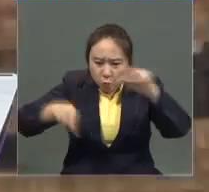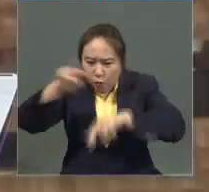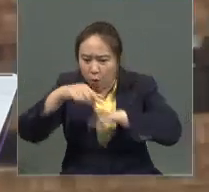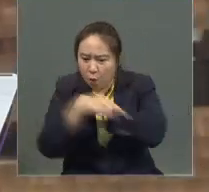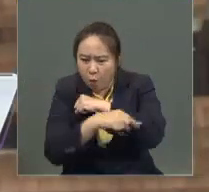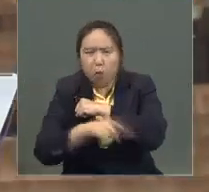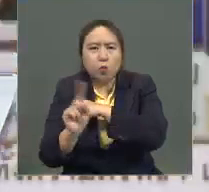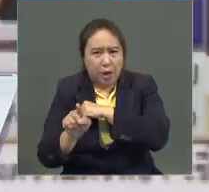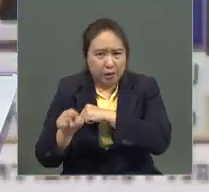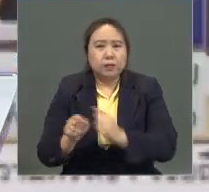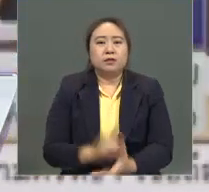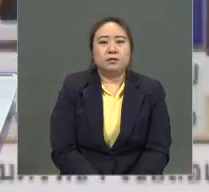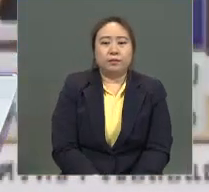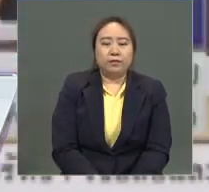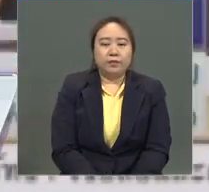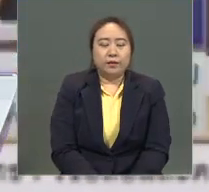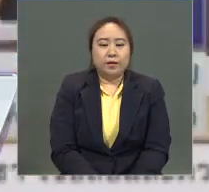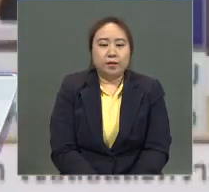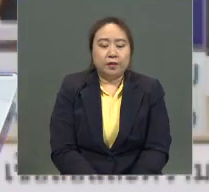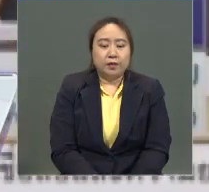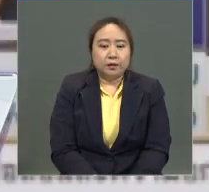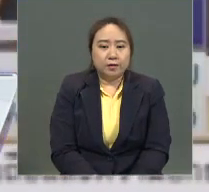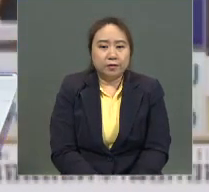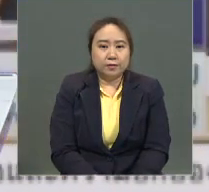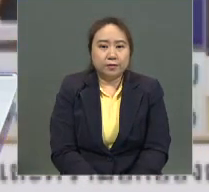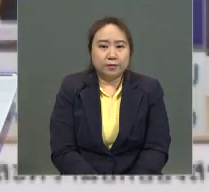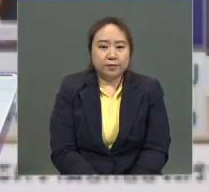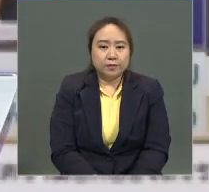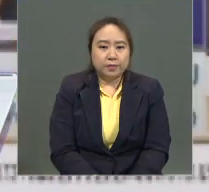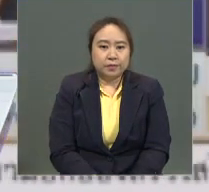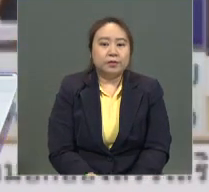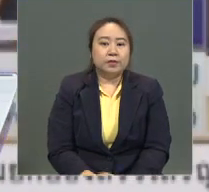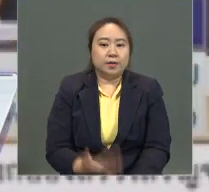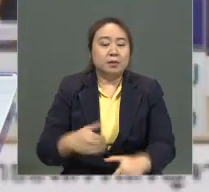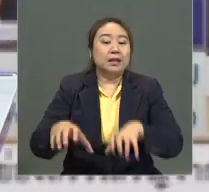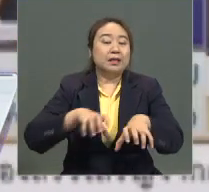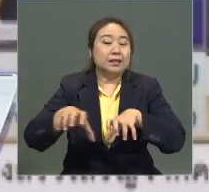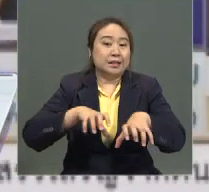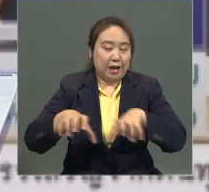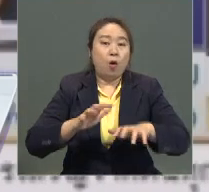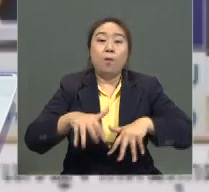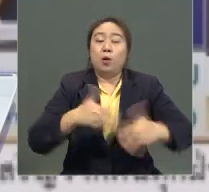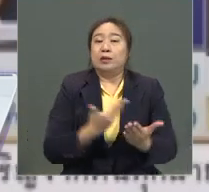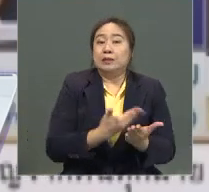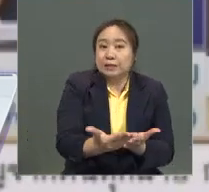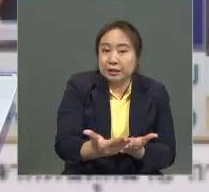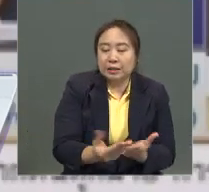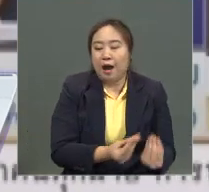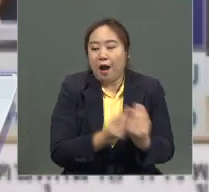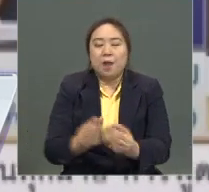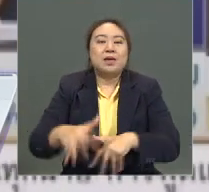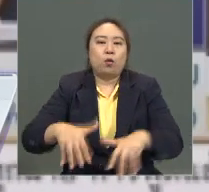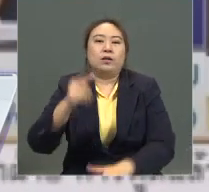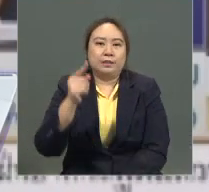าครับ แต่ก่อน SML เป็นการจัดซื้อของประชาชนโดยประชาชนและเพื่อประชาชนจริ